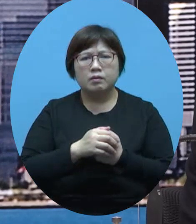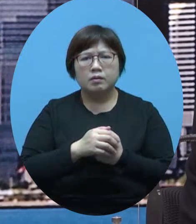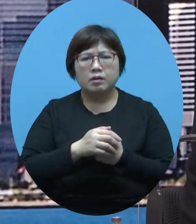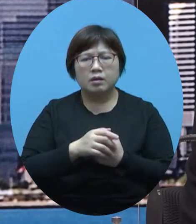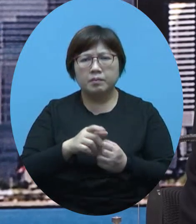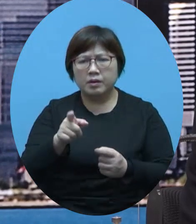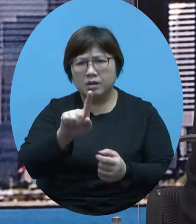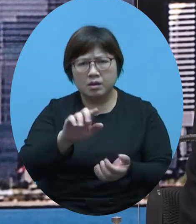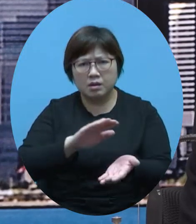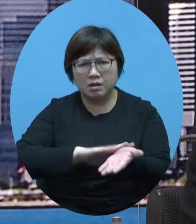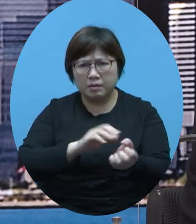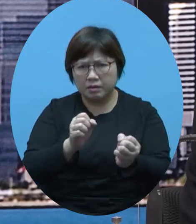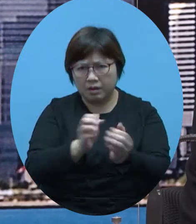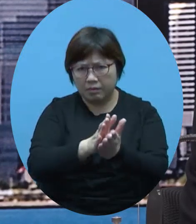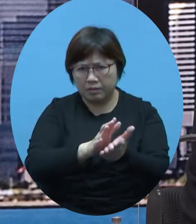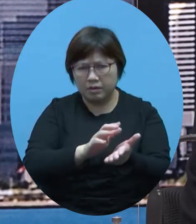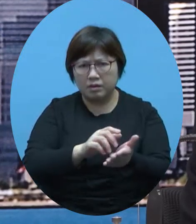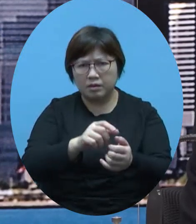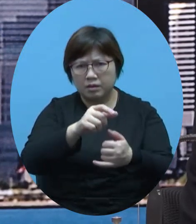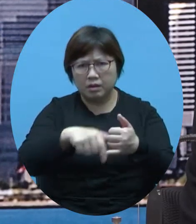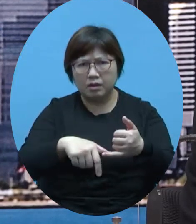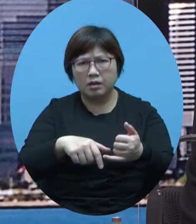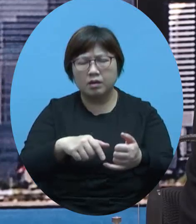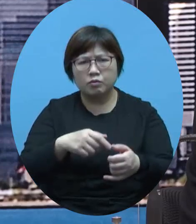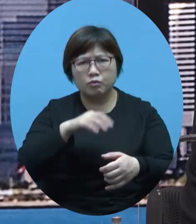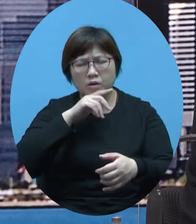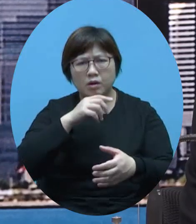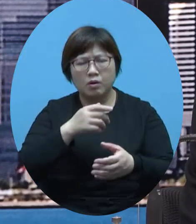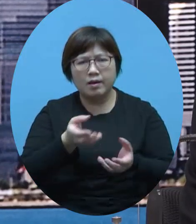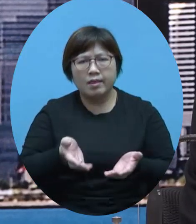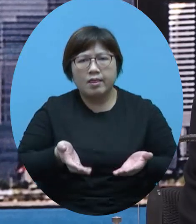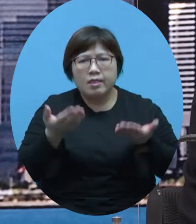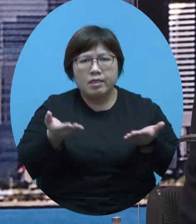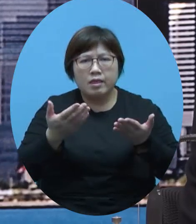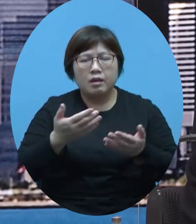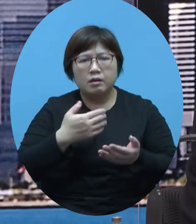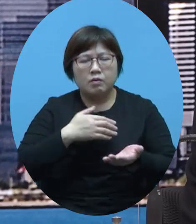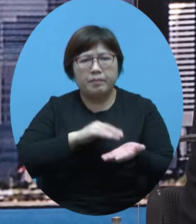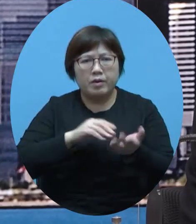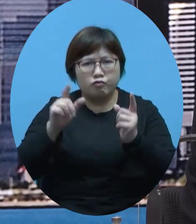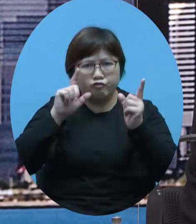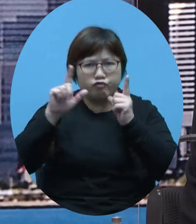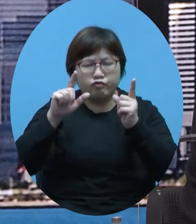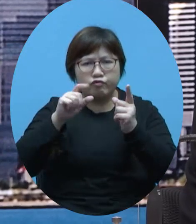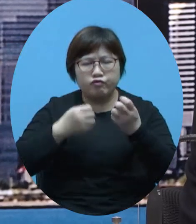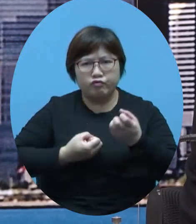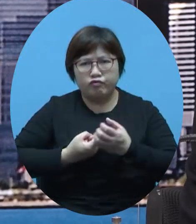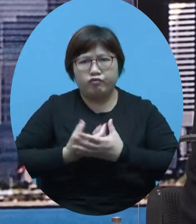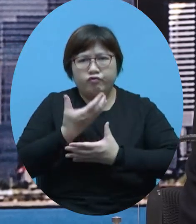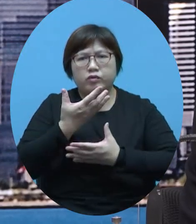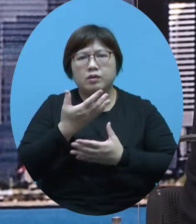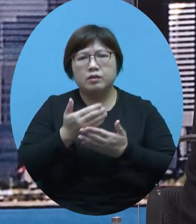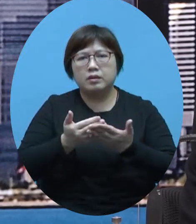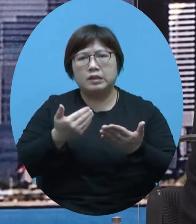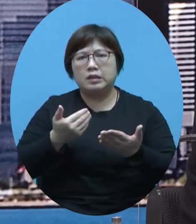染嘅人士啦嚇。咁、如果係好輕微啊，或者甚至乎係喺佢出現症狀之前嘅一啲嘅感